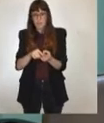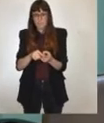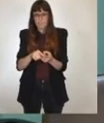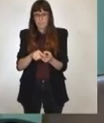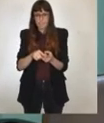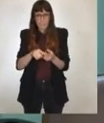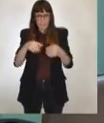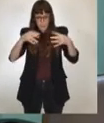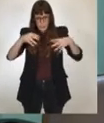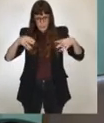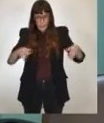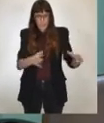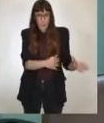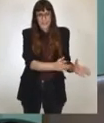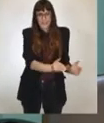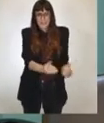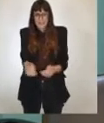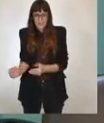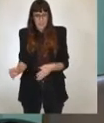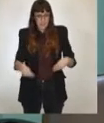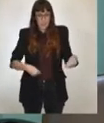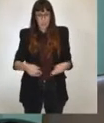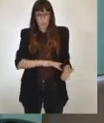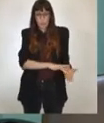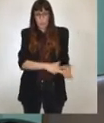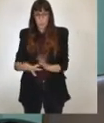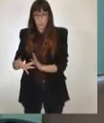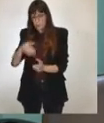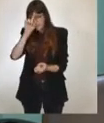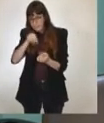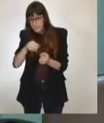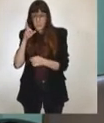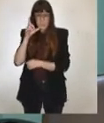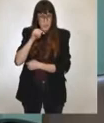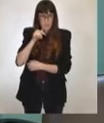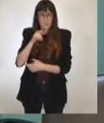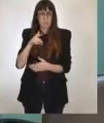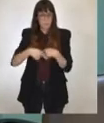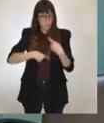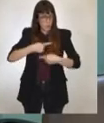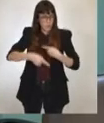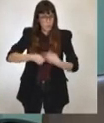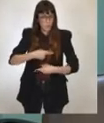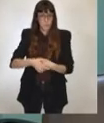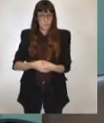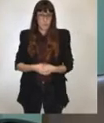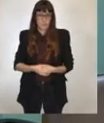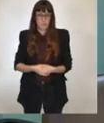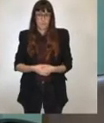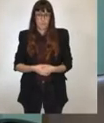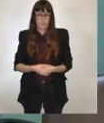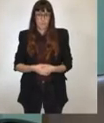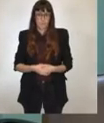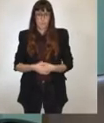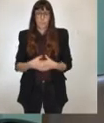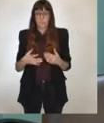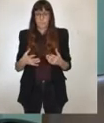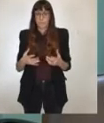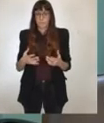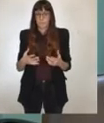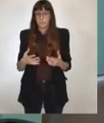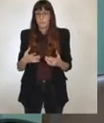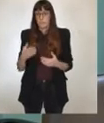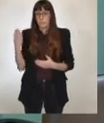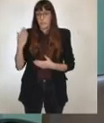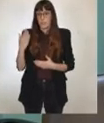différentes directions, délégations, et c'est pour ça que nous sommes en train de déployer une démarche intégrée de